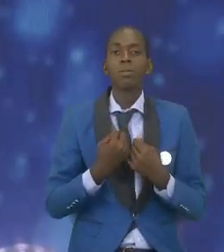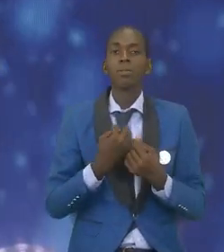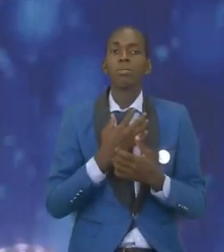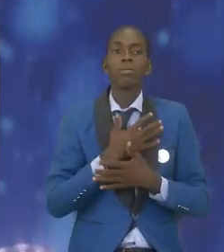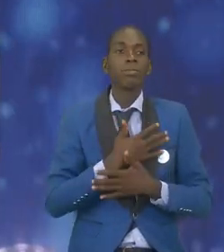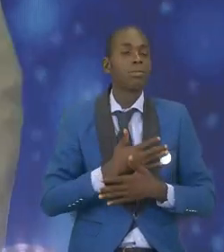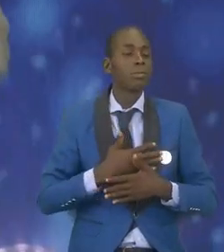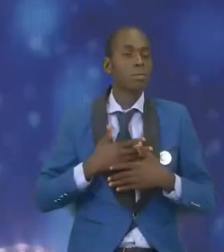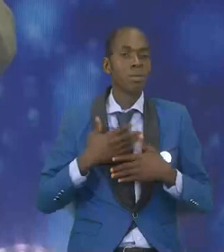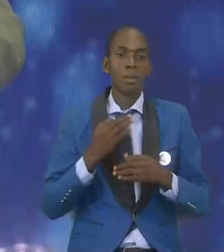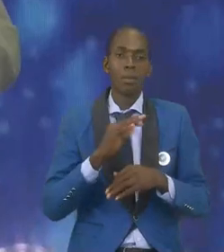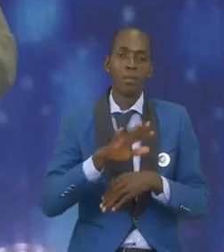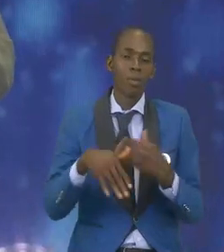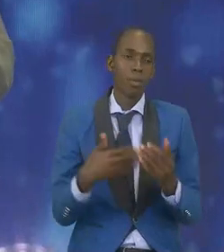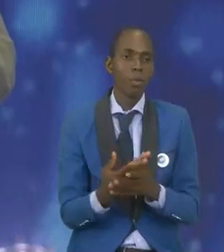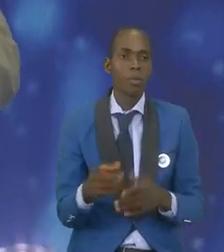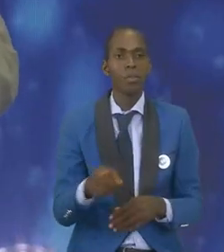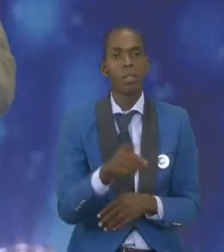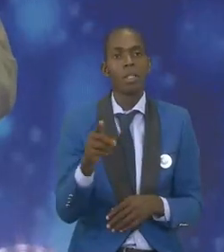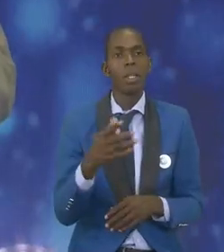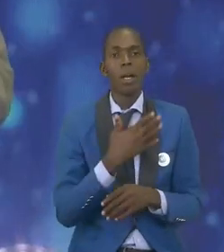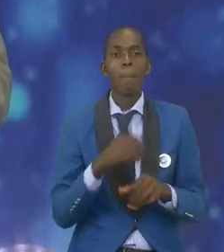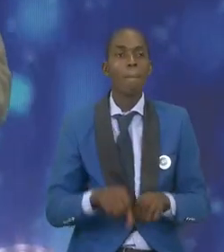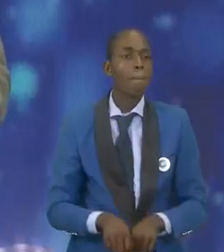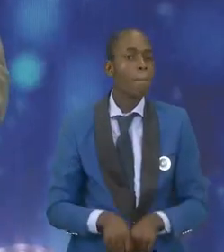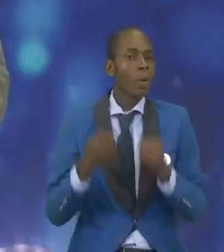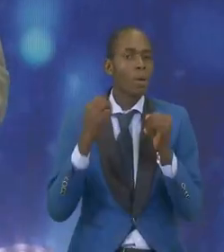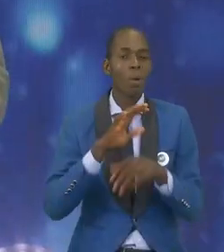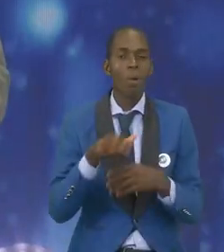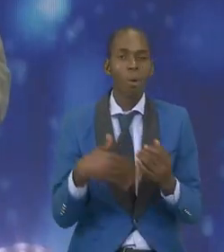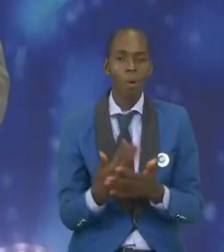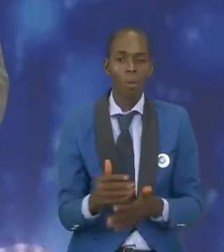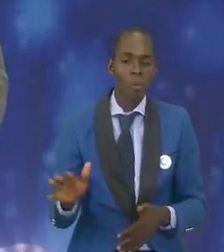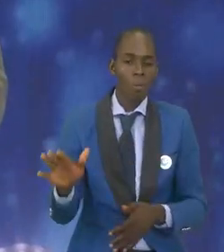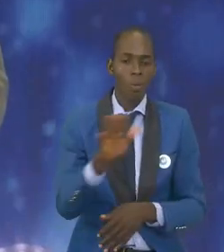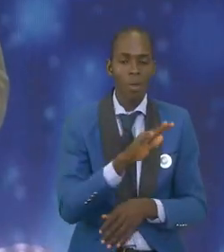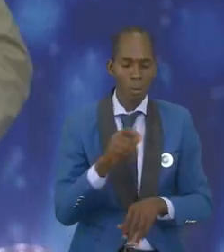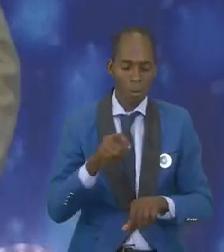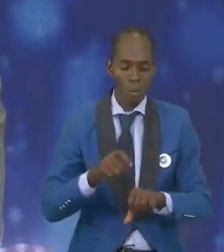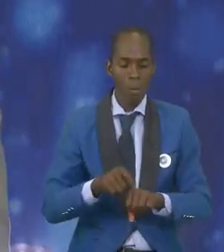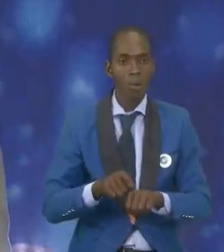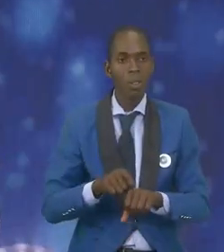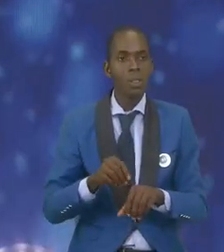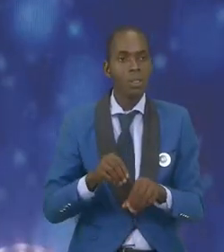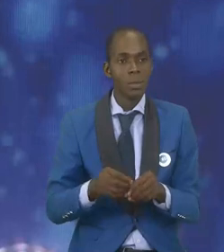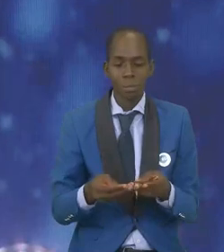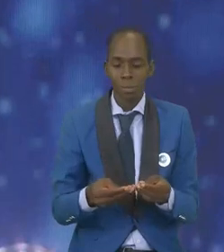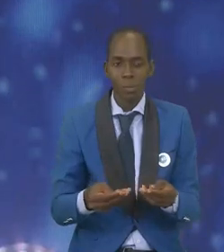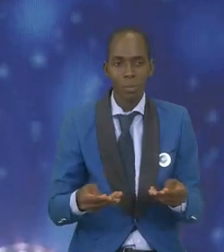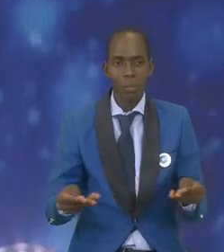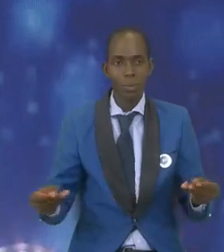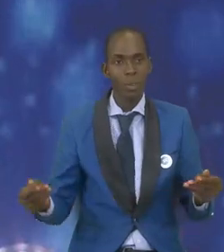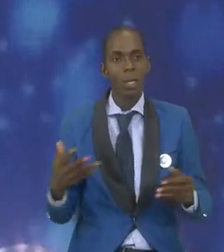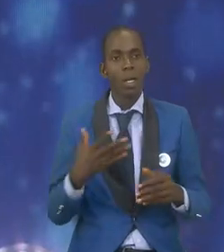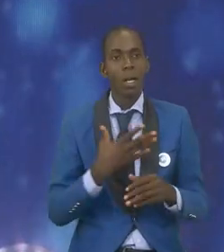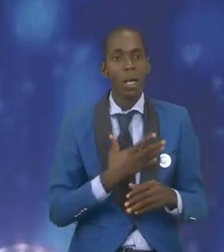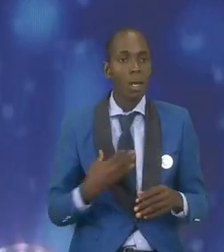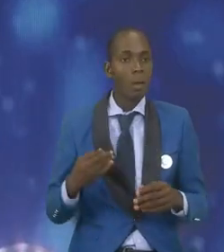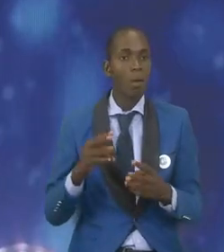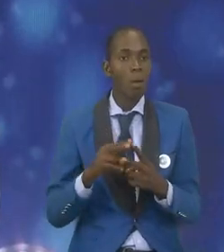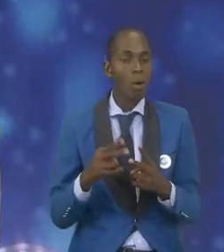et avant qu'il puisse parvenir au fond de la force les lions les saisir et